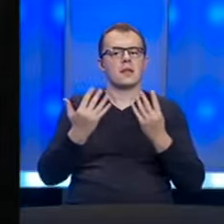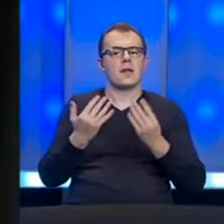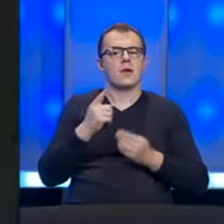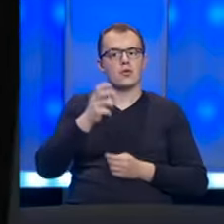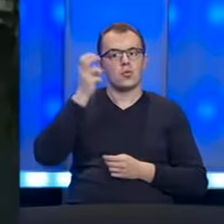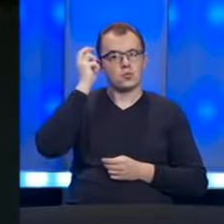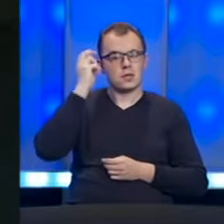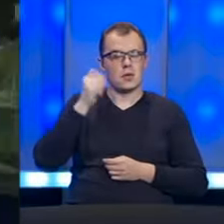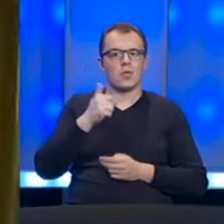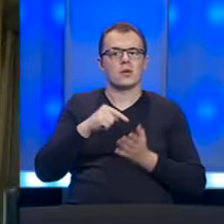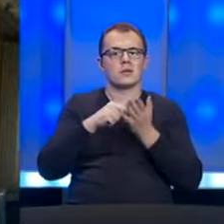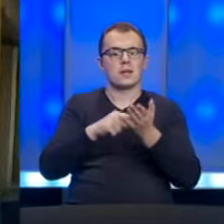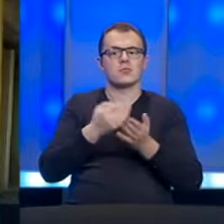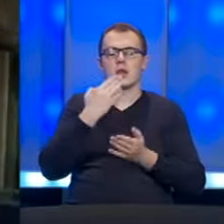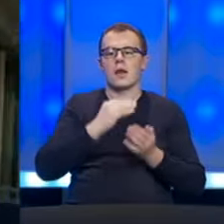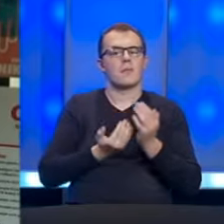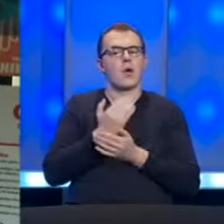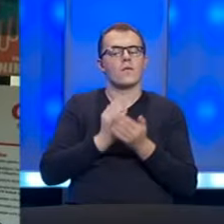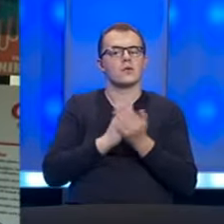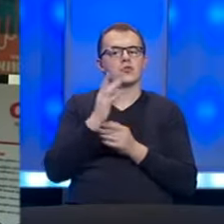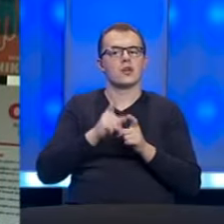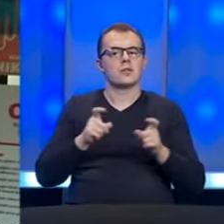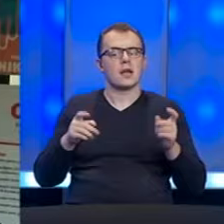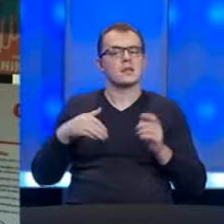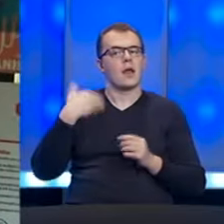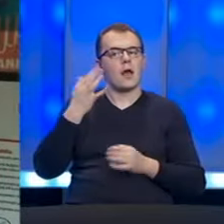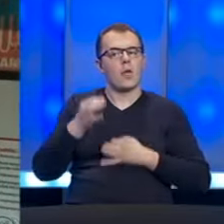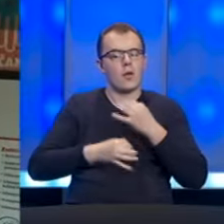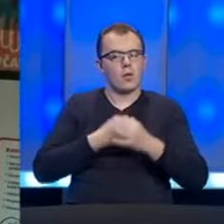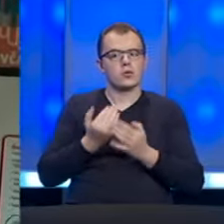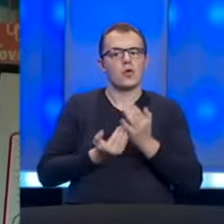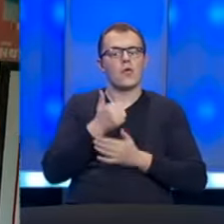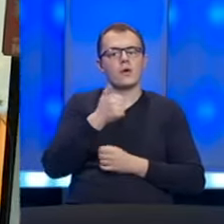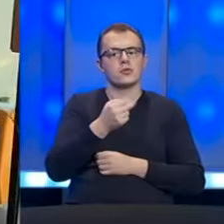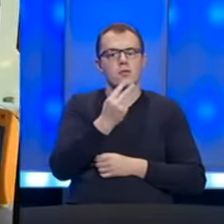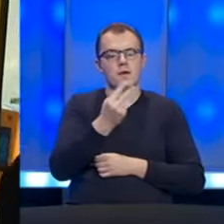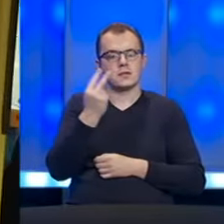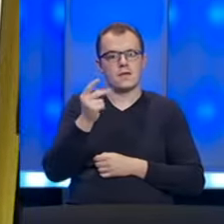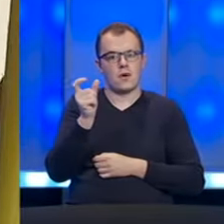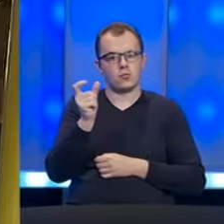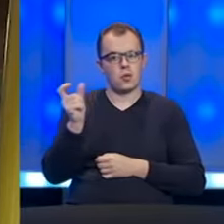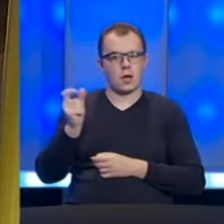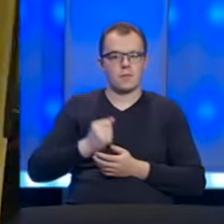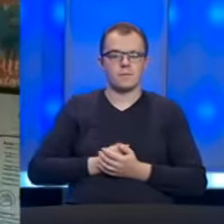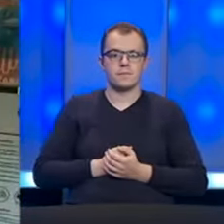U Crnoj Gori je saopšteno da nema novih slučajeva zaraze nakon analize nova 122 uzorka.